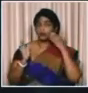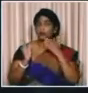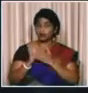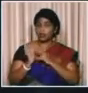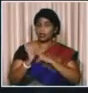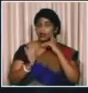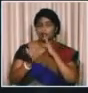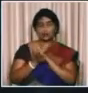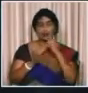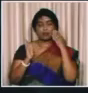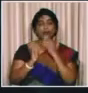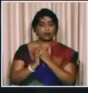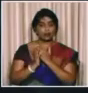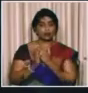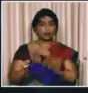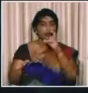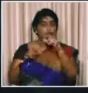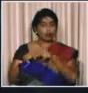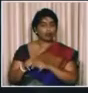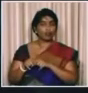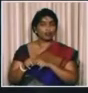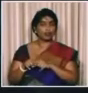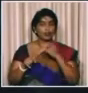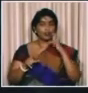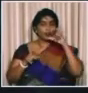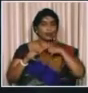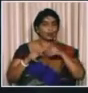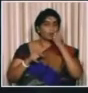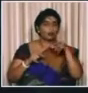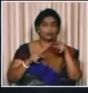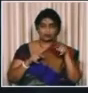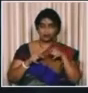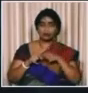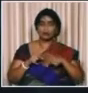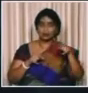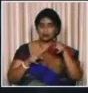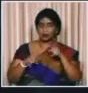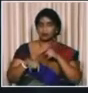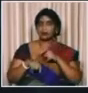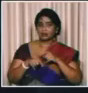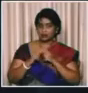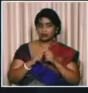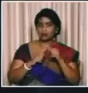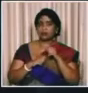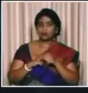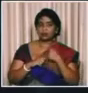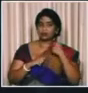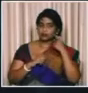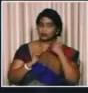සංස්කෘතික පෙරහැර හයිට් පිටින විහාර මහදේවියකට ඒකට පහර දුන්නා ඕල් එකෙදි මම